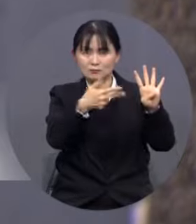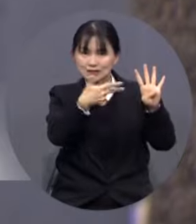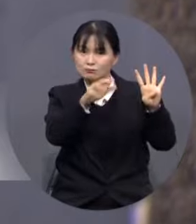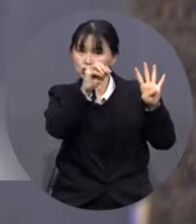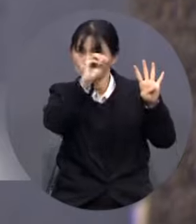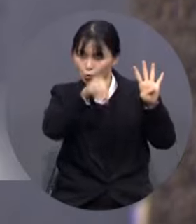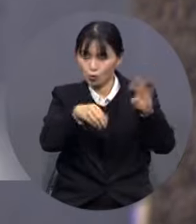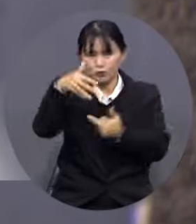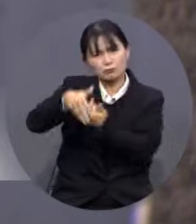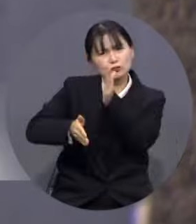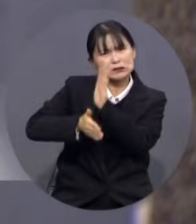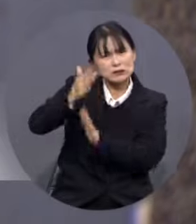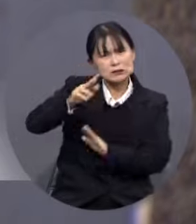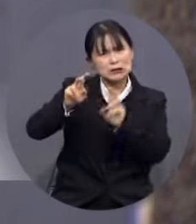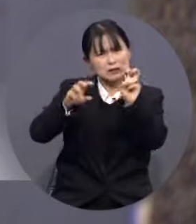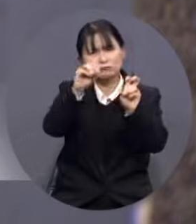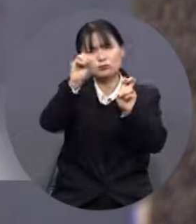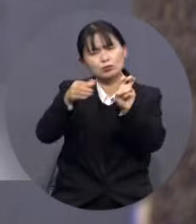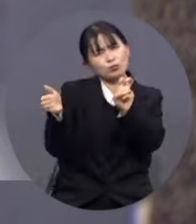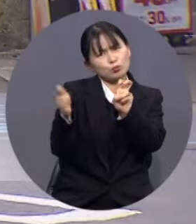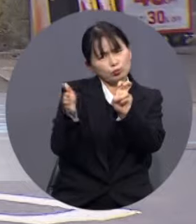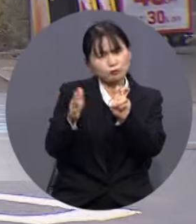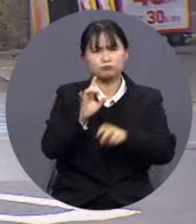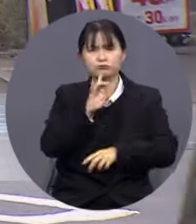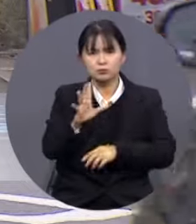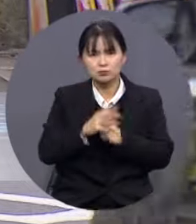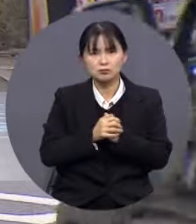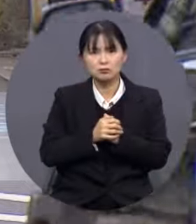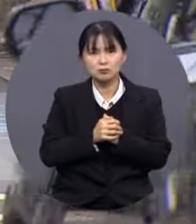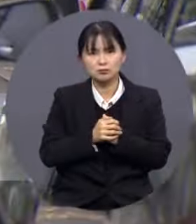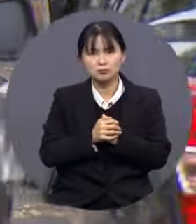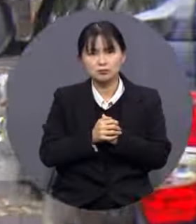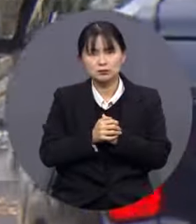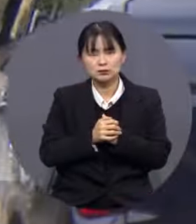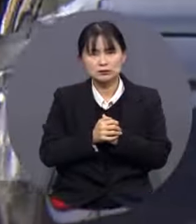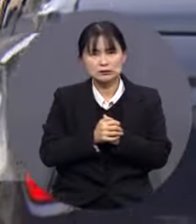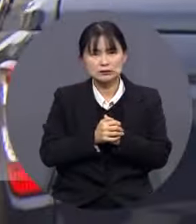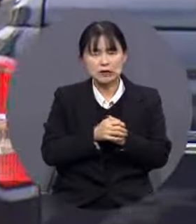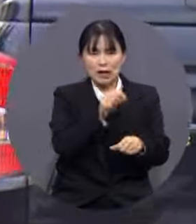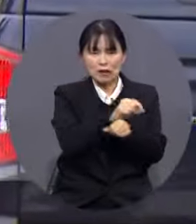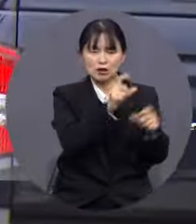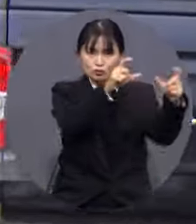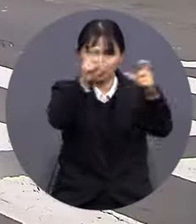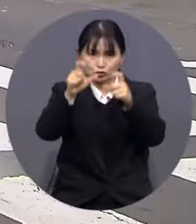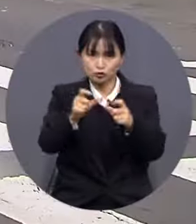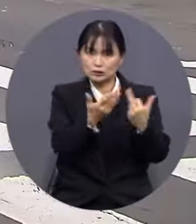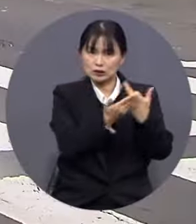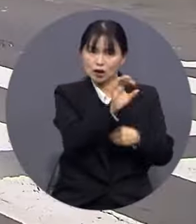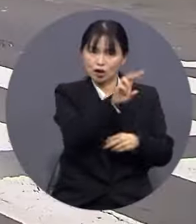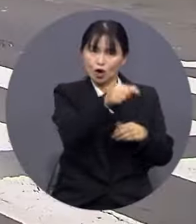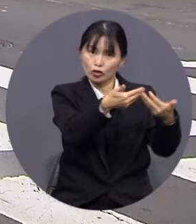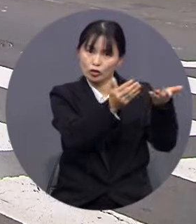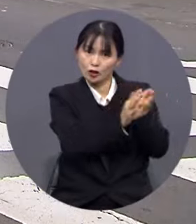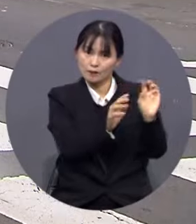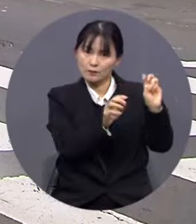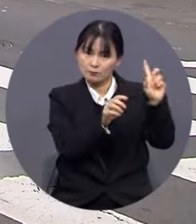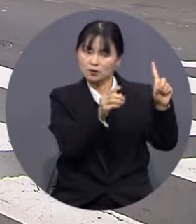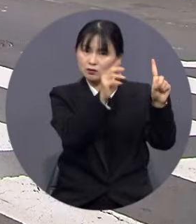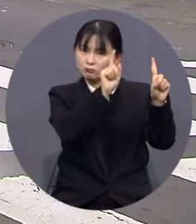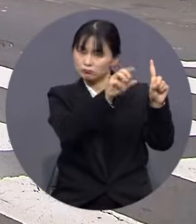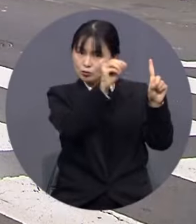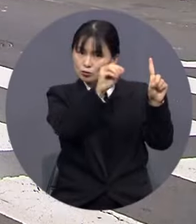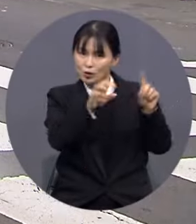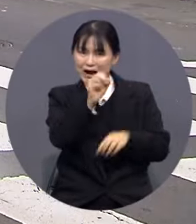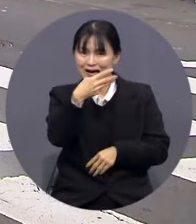반면 서귀포시는 20%에 그쳤습니다. 특히 행정구역별로는 제주시 연동이 31%,